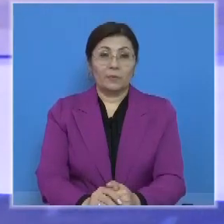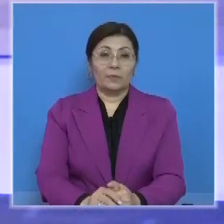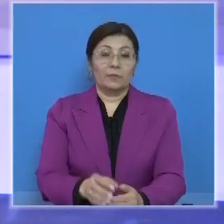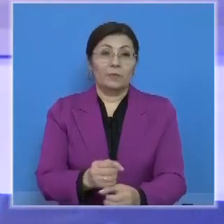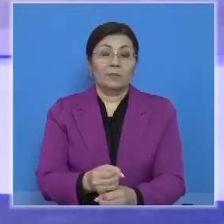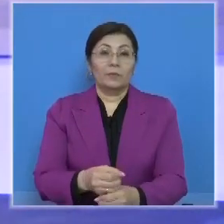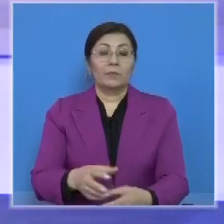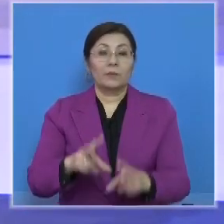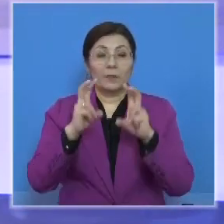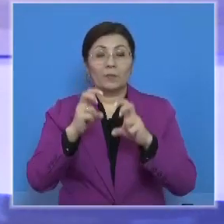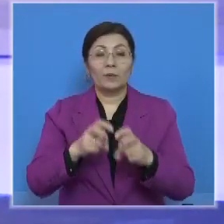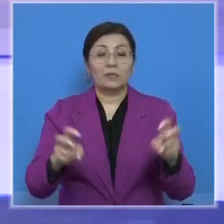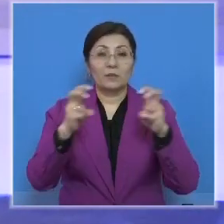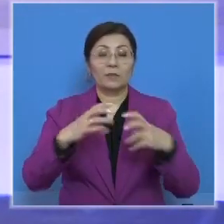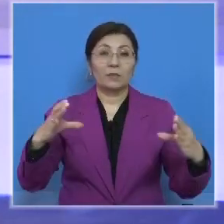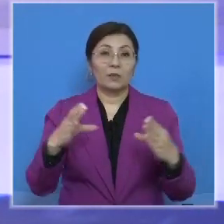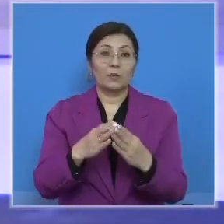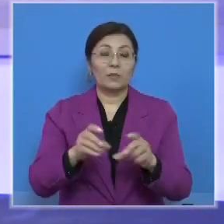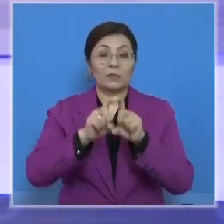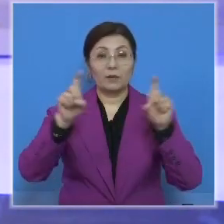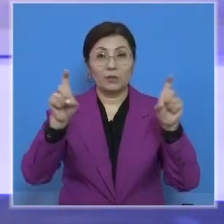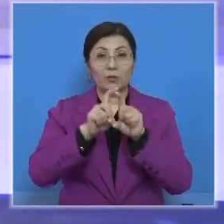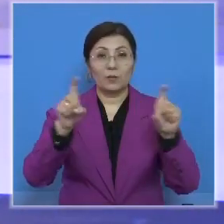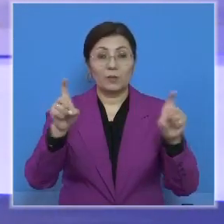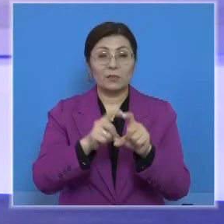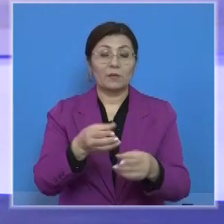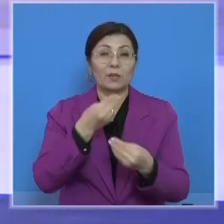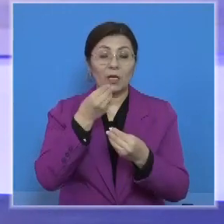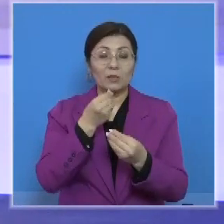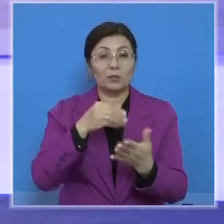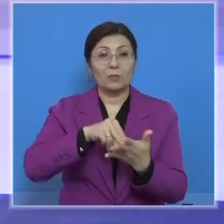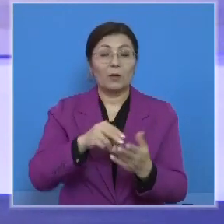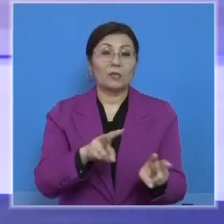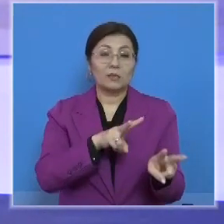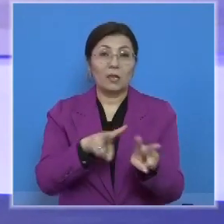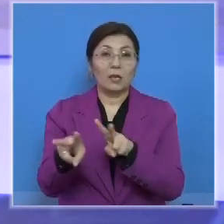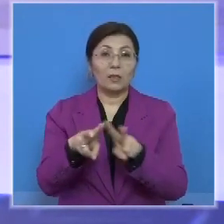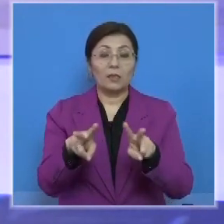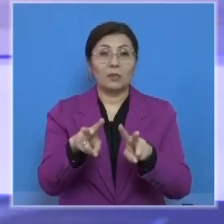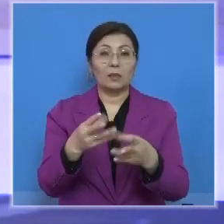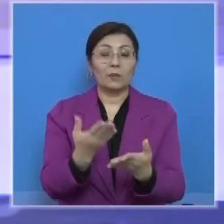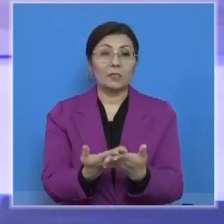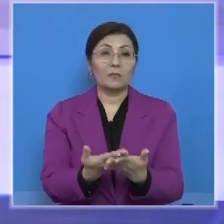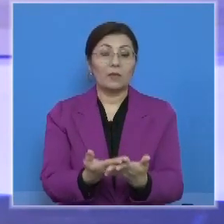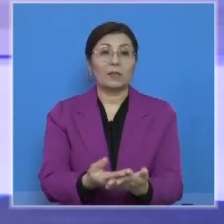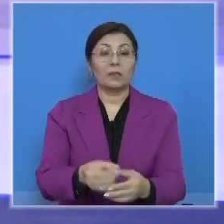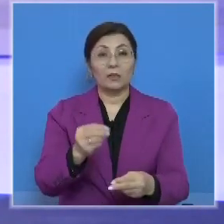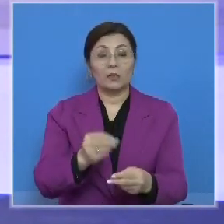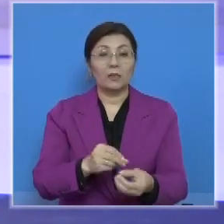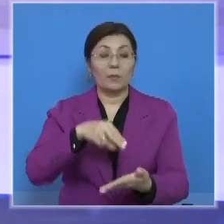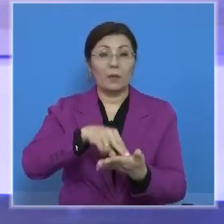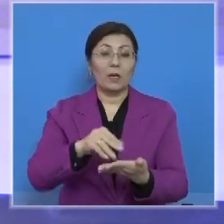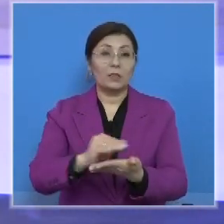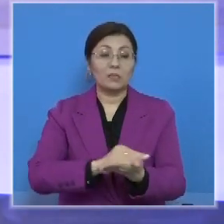Арнайы құрылған мониторинг топ өкілдері дүкен сөрелеріндегі азық-түлік бағасын қадағалады. Нақтырақ айтқанда, шекті баға